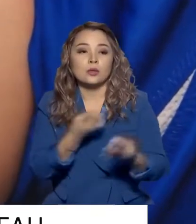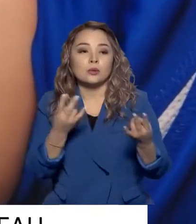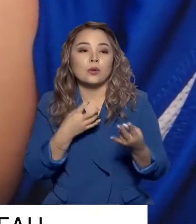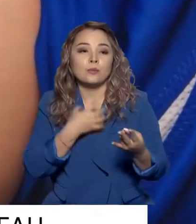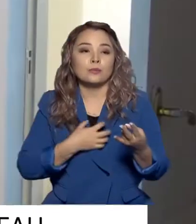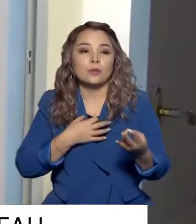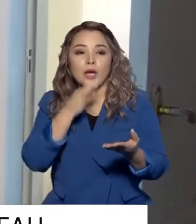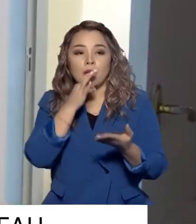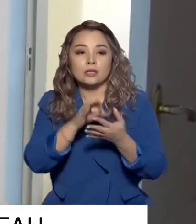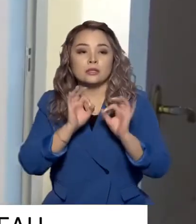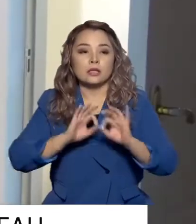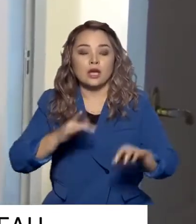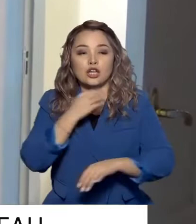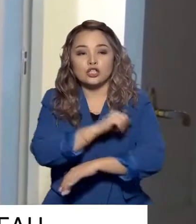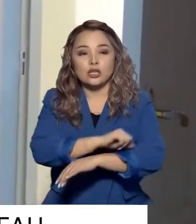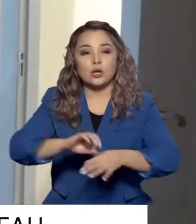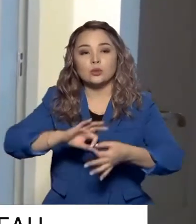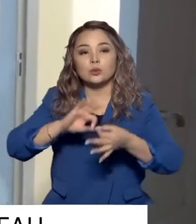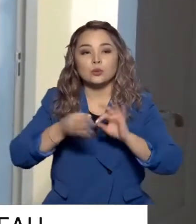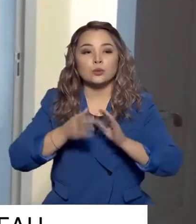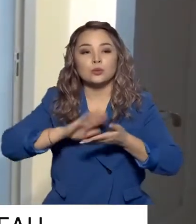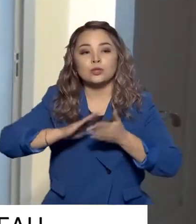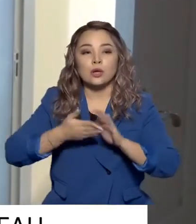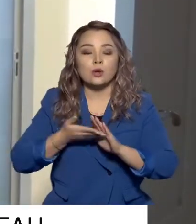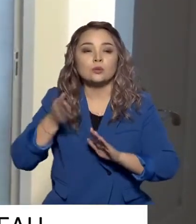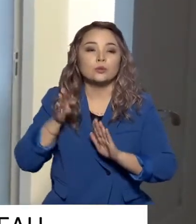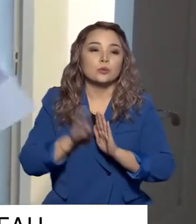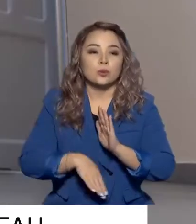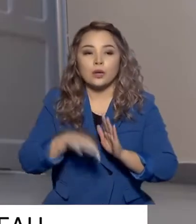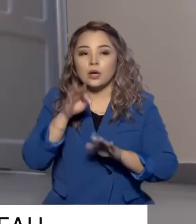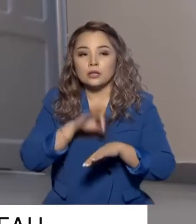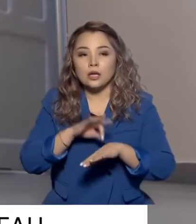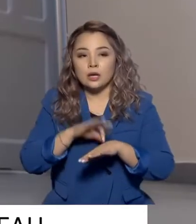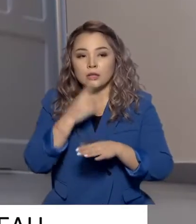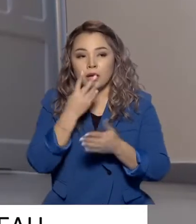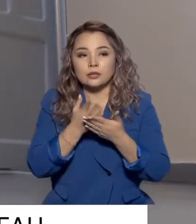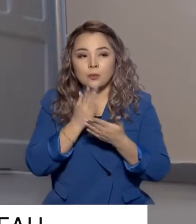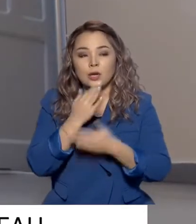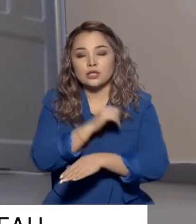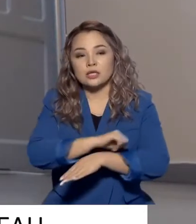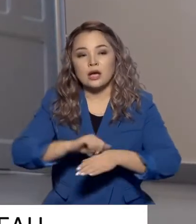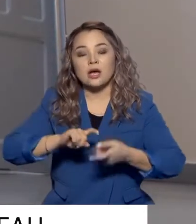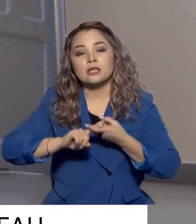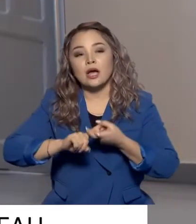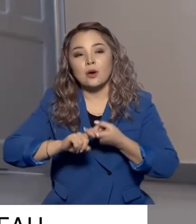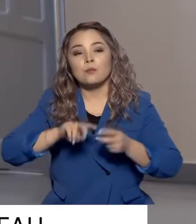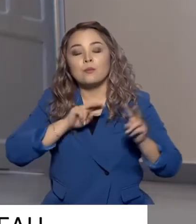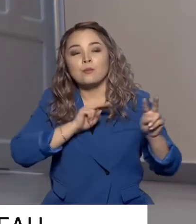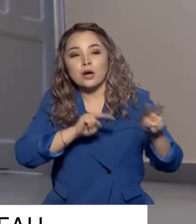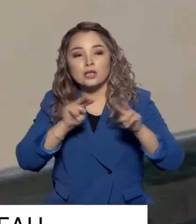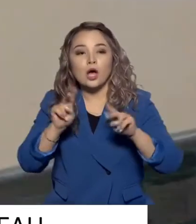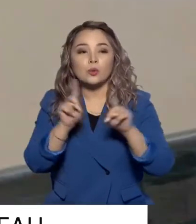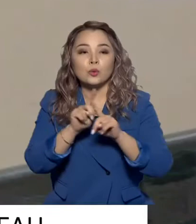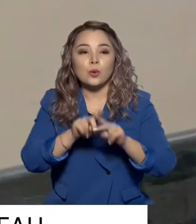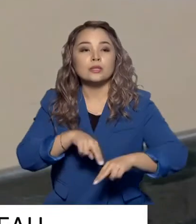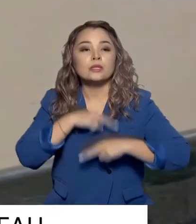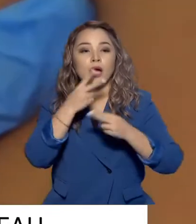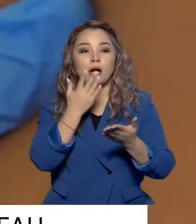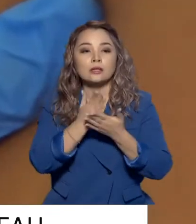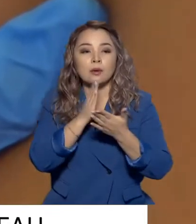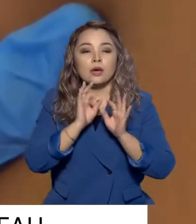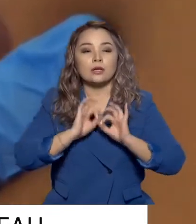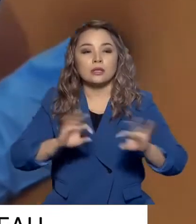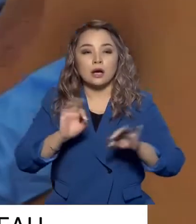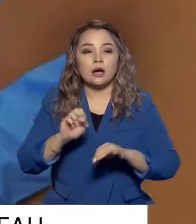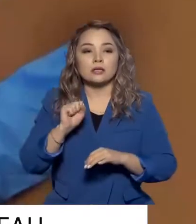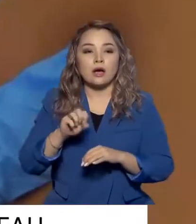тиіс. Өйткені шетелдерде жағдай күрделі, ауру ушығып жатыр. Сол үшін шекарадағы эпидемиологиялық бақылауға да мән беру қажет деді